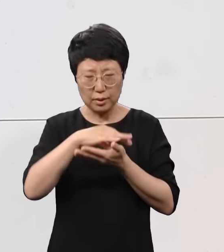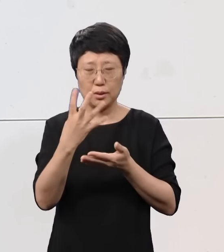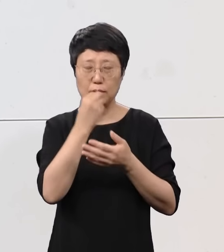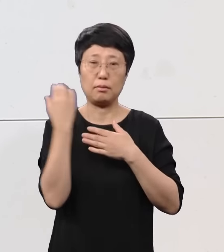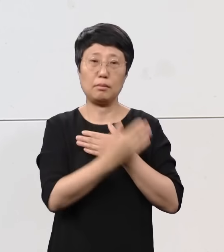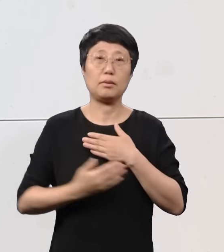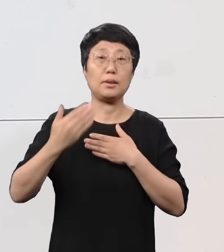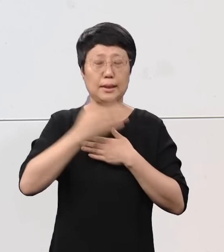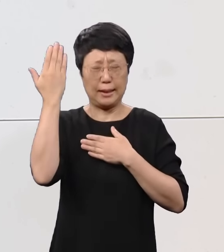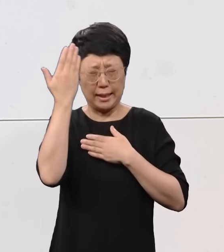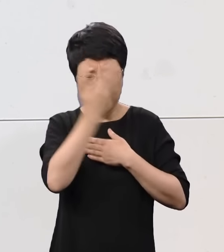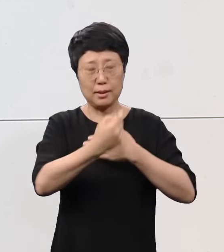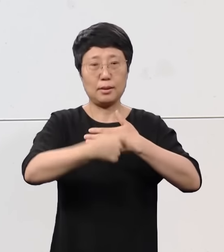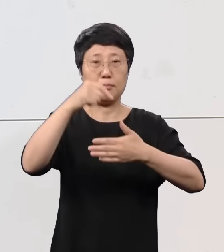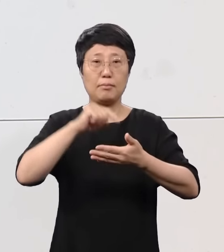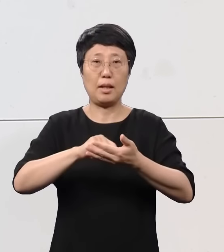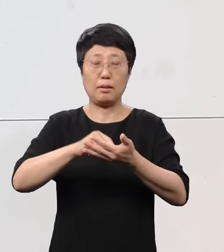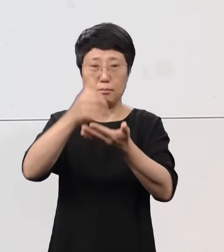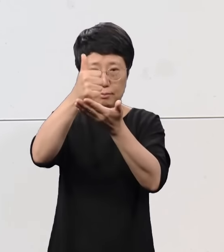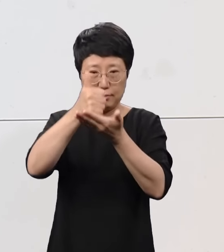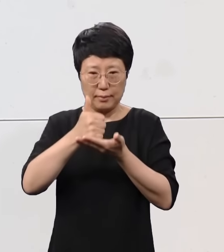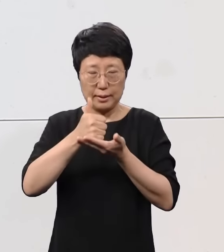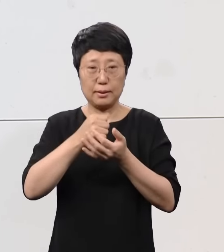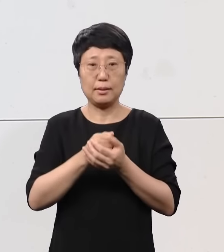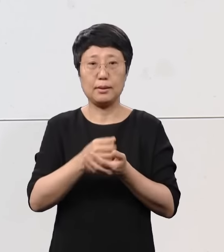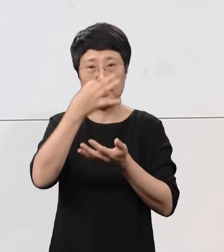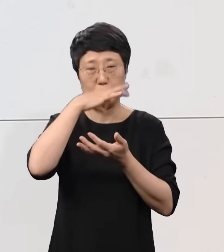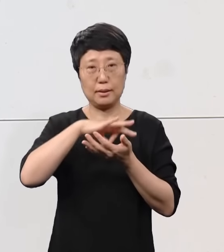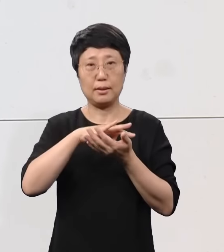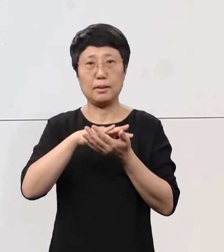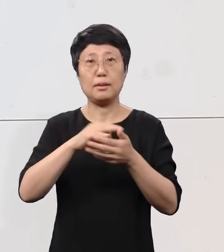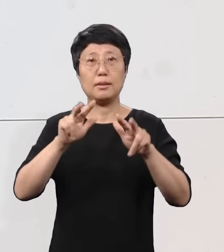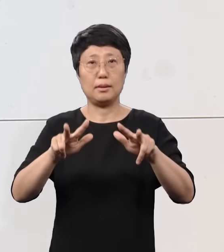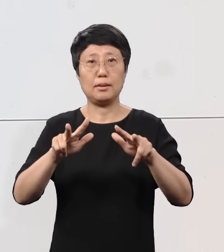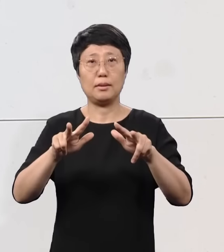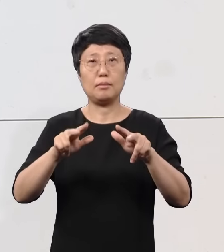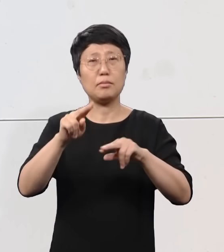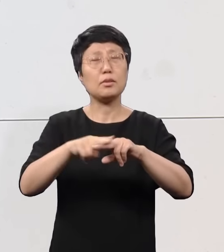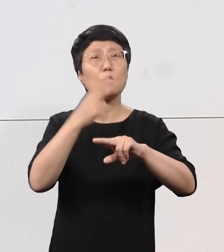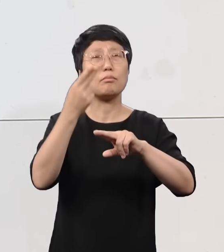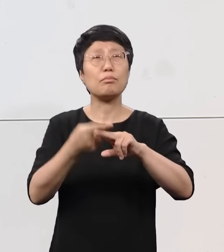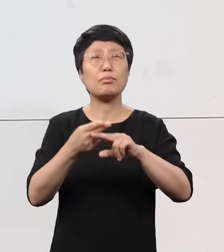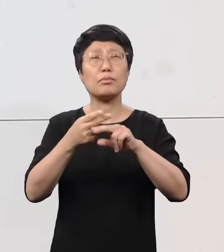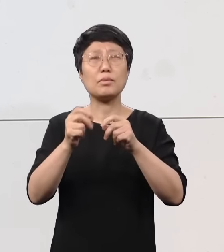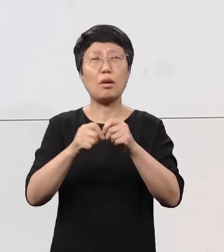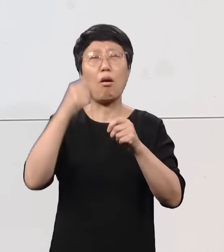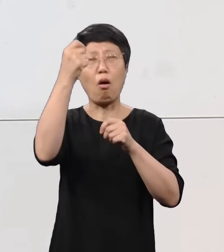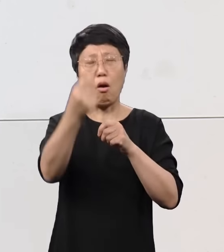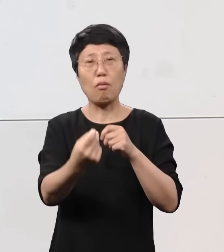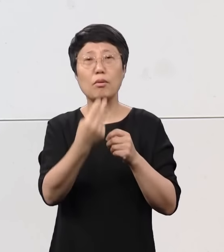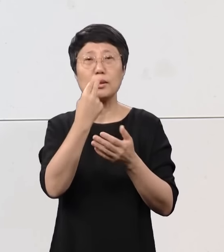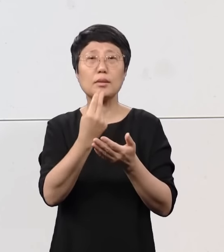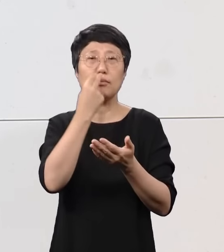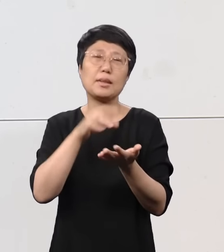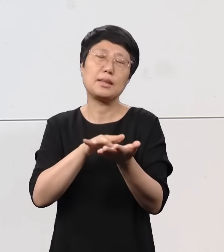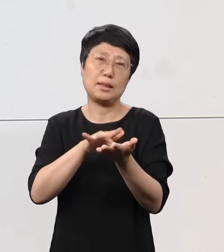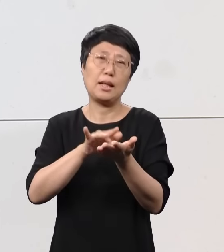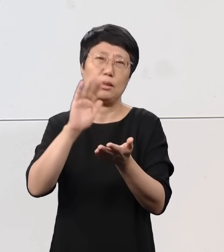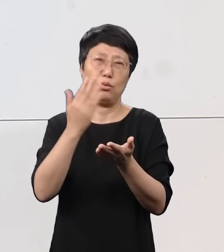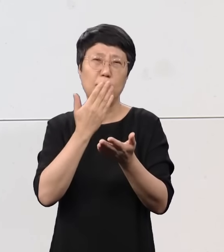마음으로 받들게 하시고 현세이 선물이 영원한 생명의 약이 되게 하소서라고 신부는